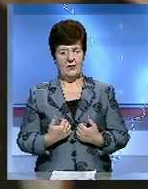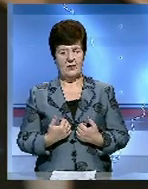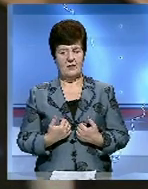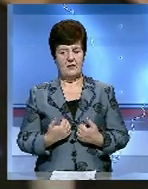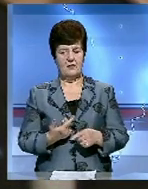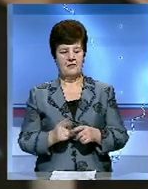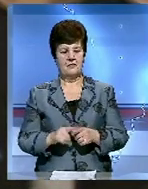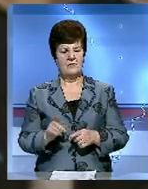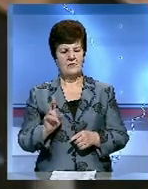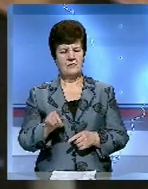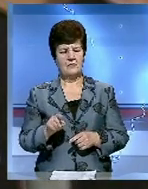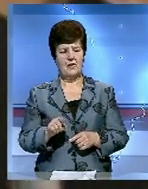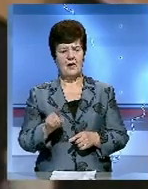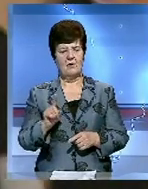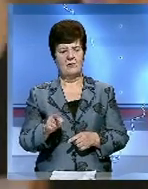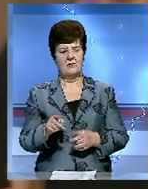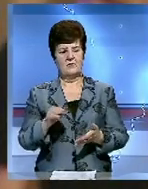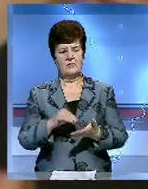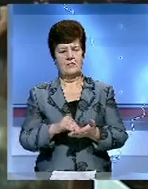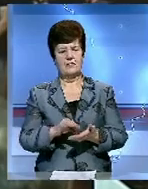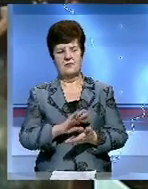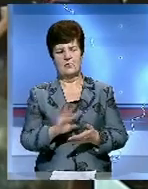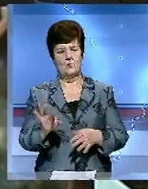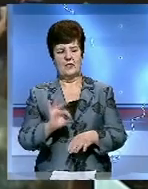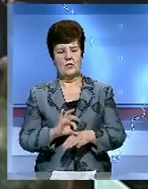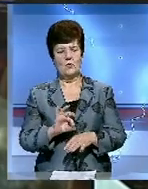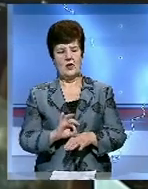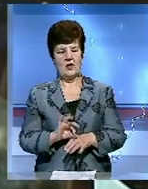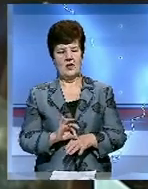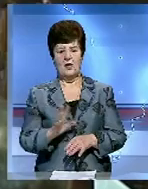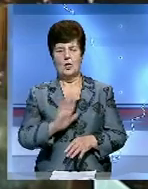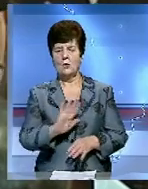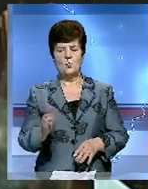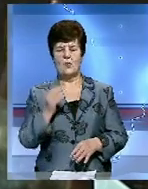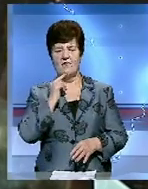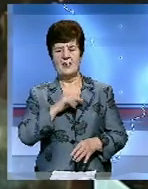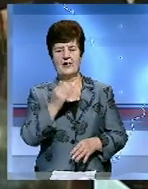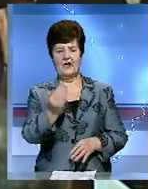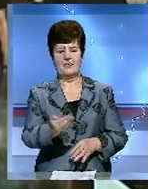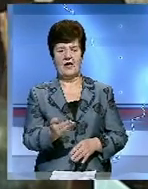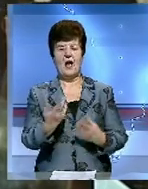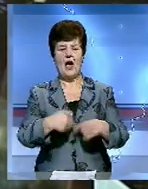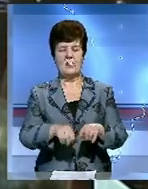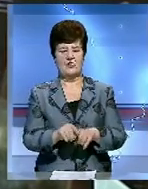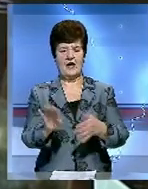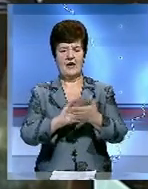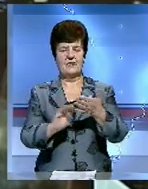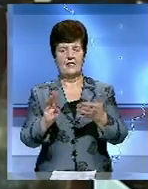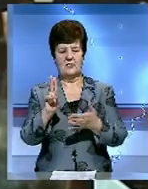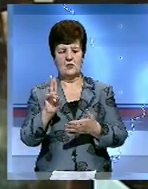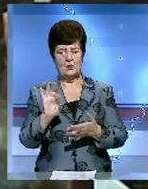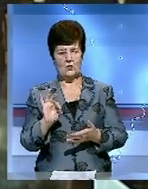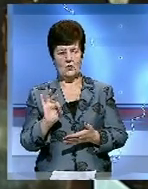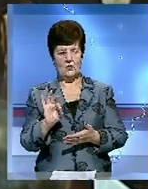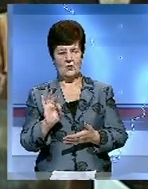înfrângă, mustrarea lui să nu te doară. Nu-i vina ta, așa e scrisă. Nemilostiva legea